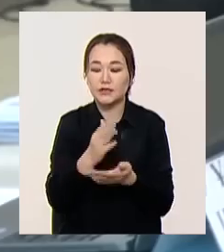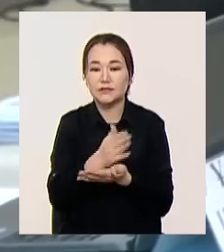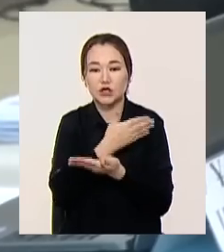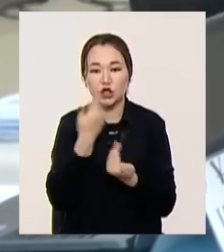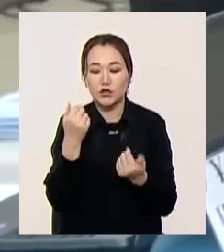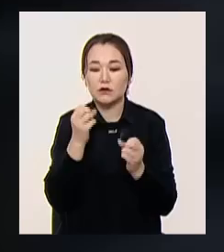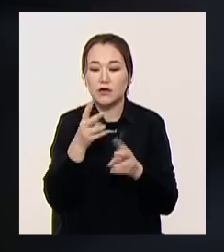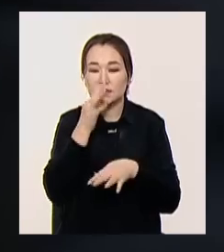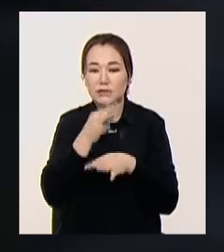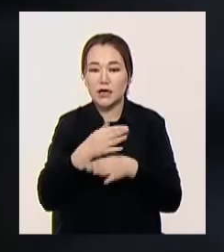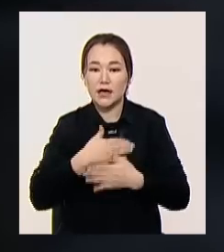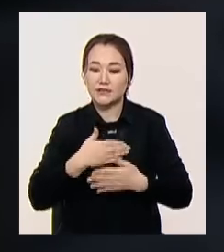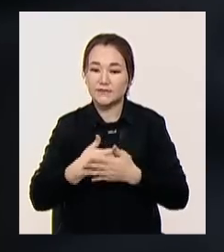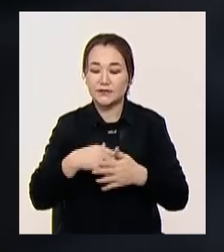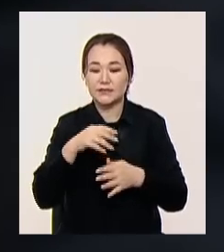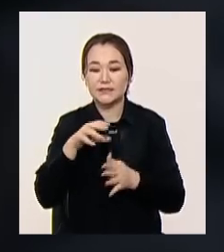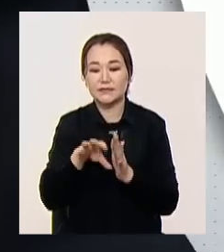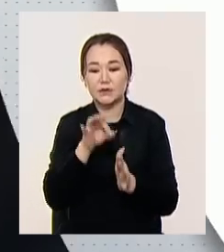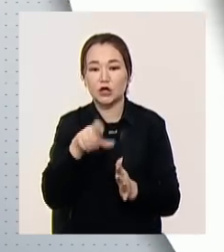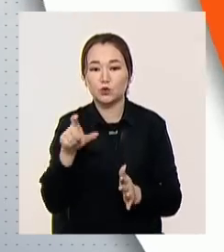Как оценили активность избирателей?